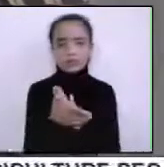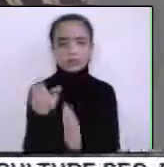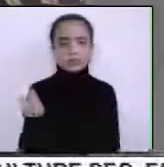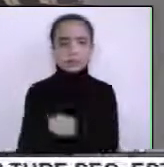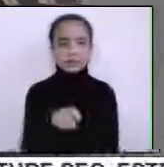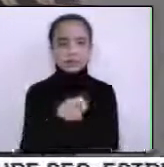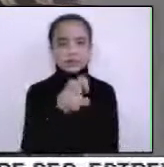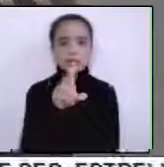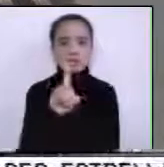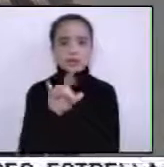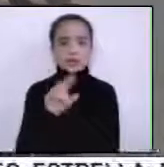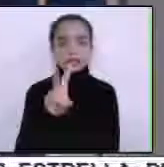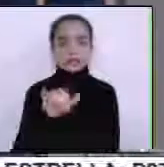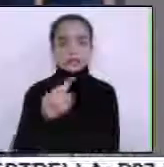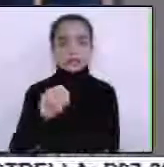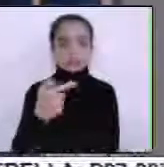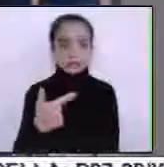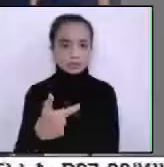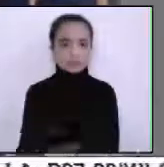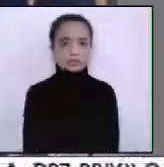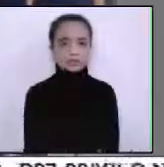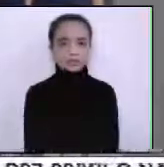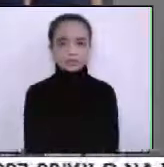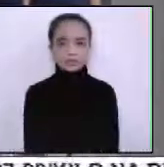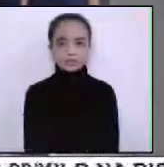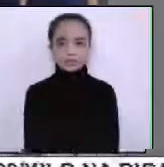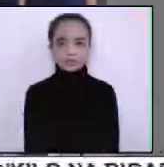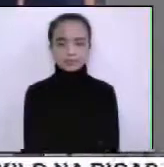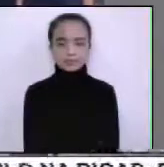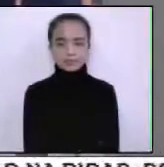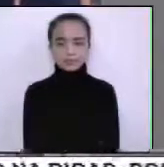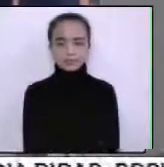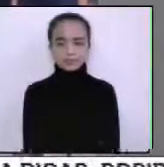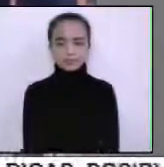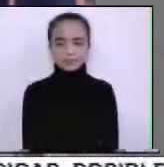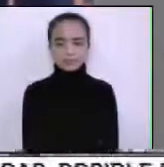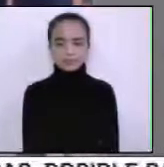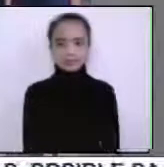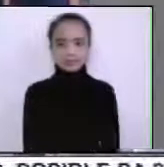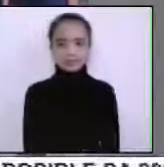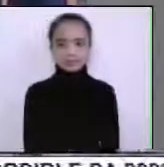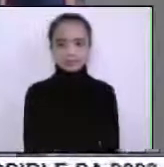probinsya. Noel Talakay para sa Morning Show ng Bayan, Rise and Shine, Pilipinas.